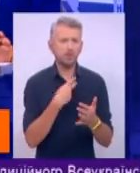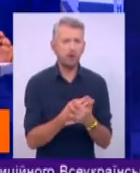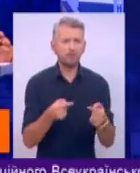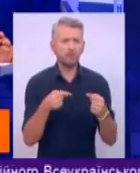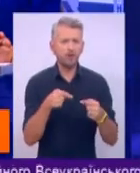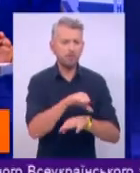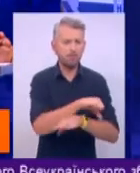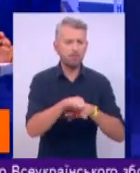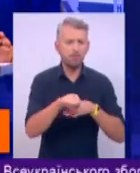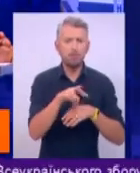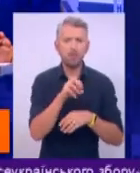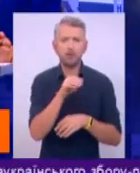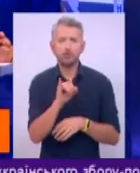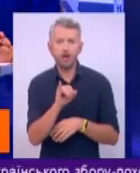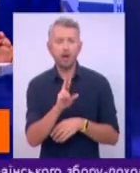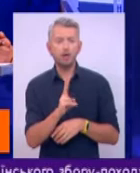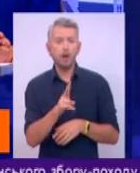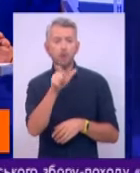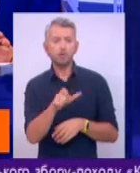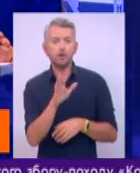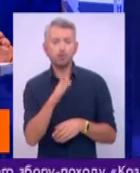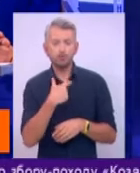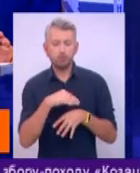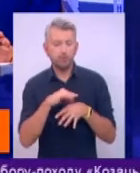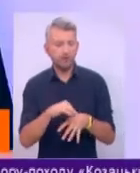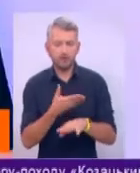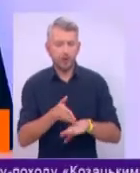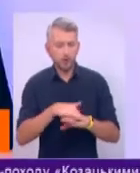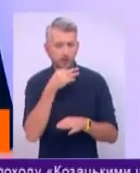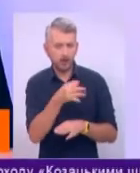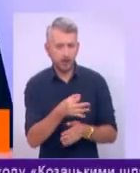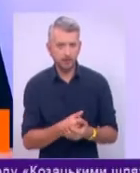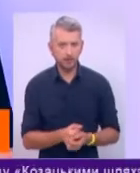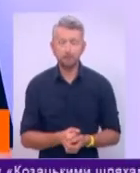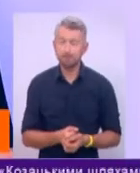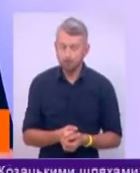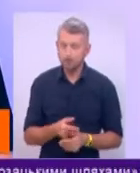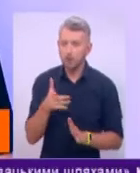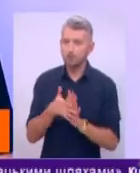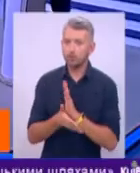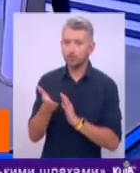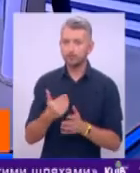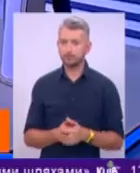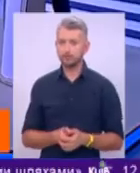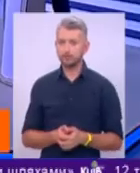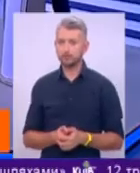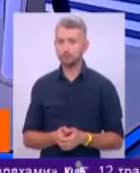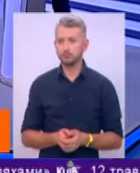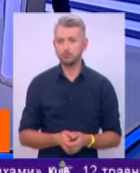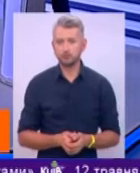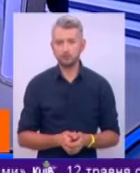межі. Але як вона буде діяти конкретно, дуже важко сказати. Зрозуміло, прошу. Що скажете ви?